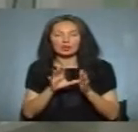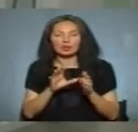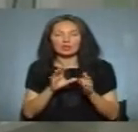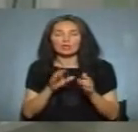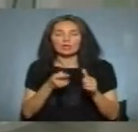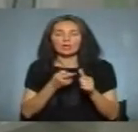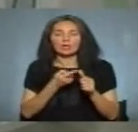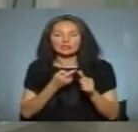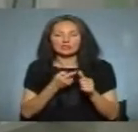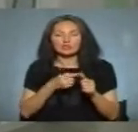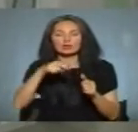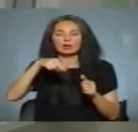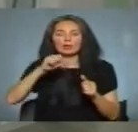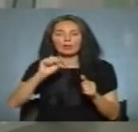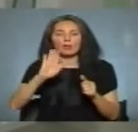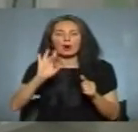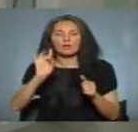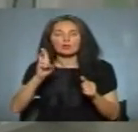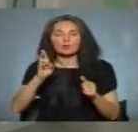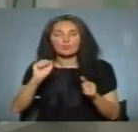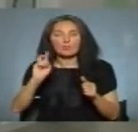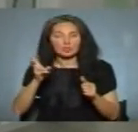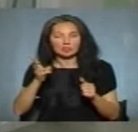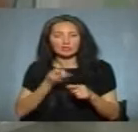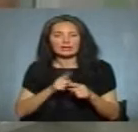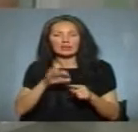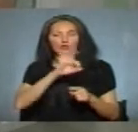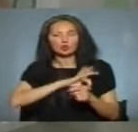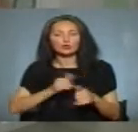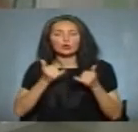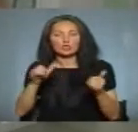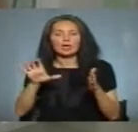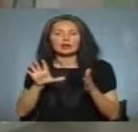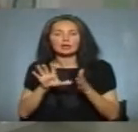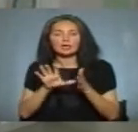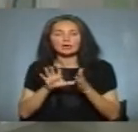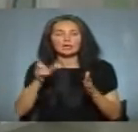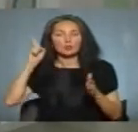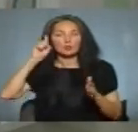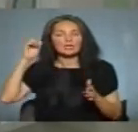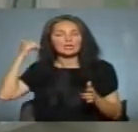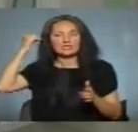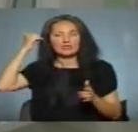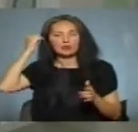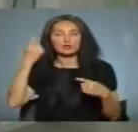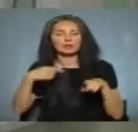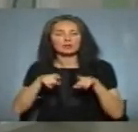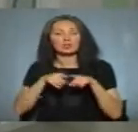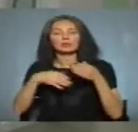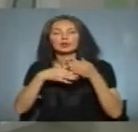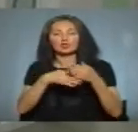їх називають powerbank, які використовують для зарядки мобільних телефонів. Таким чином